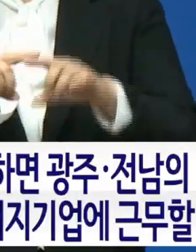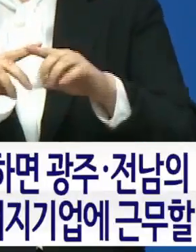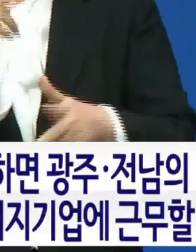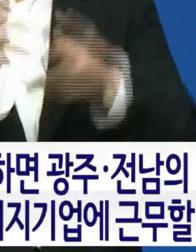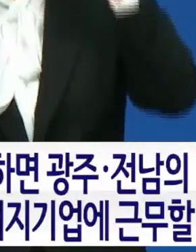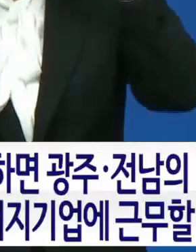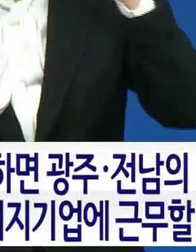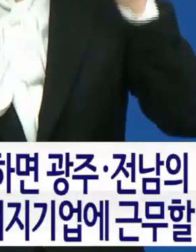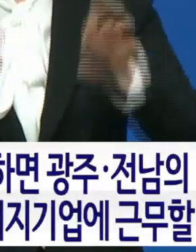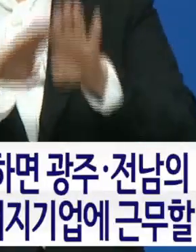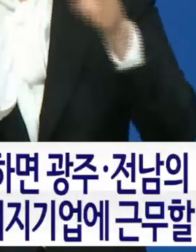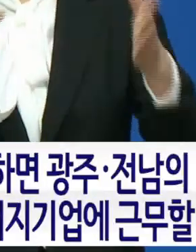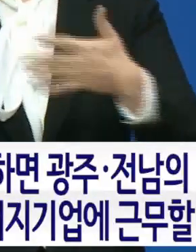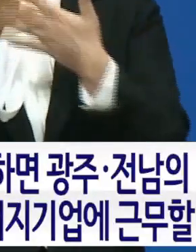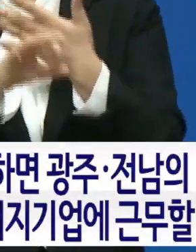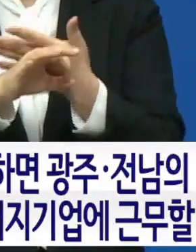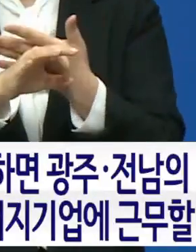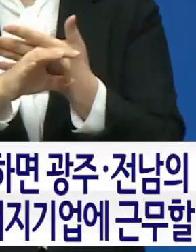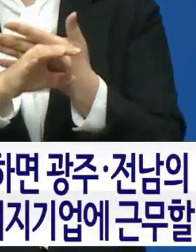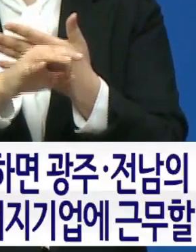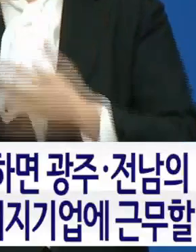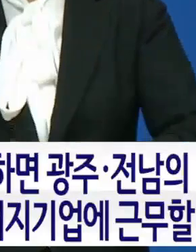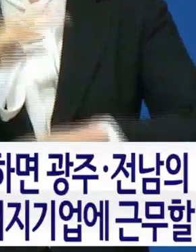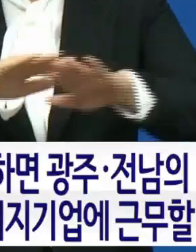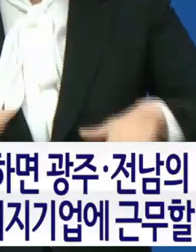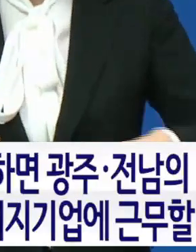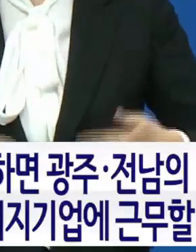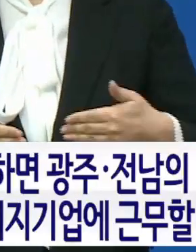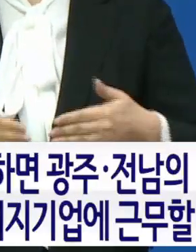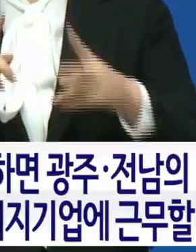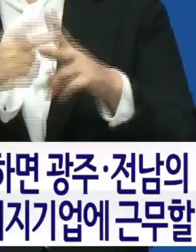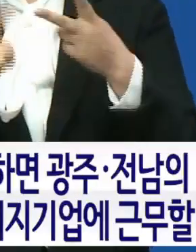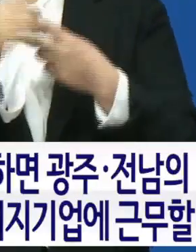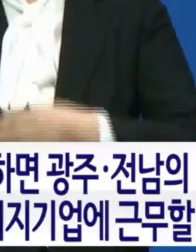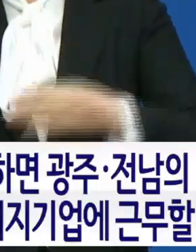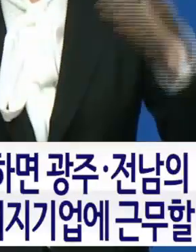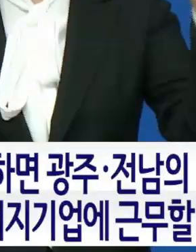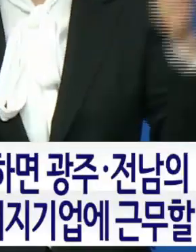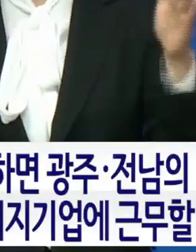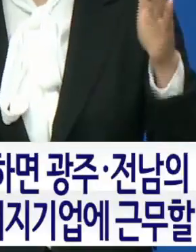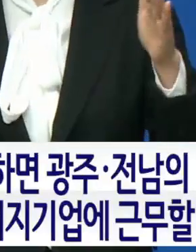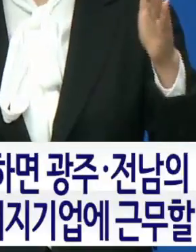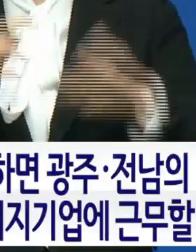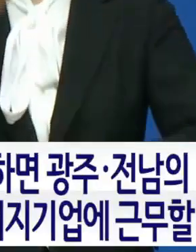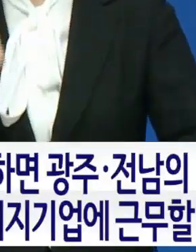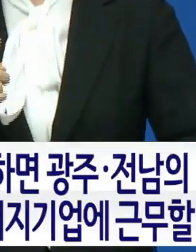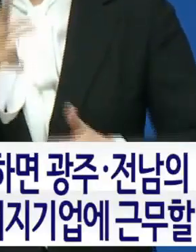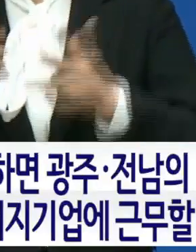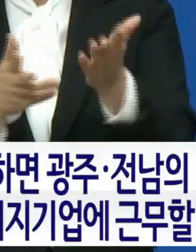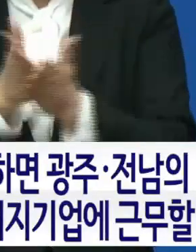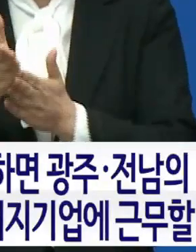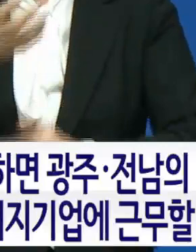에너지 공대가 개교하면은 강주 전남의 초, 중, 고 학생들도 공학도의